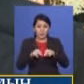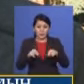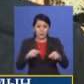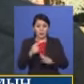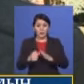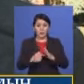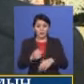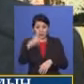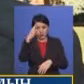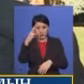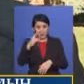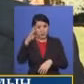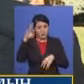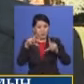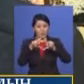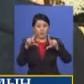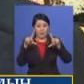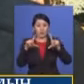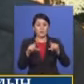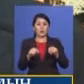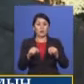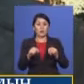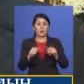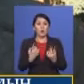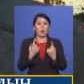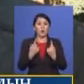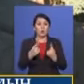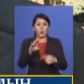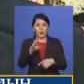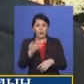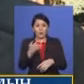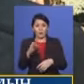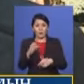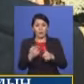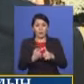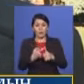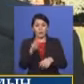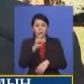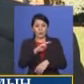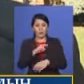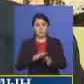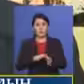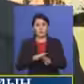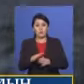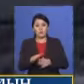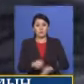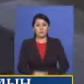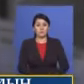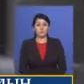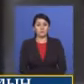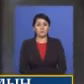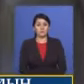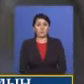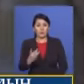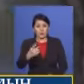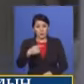қаласындағы қазақ мектеп гимназиясына ұлы Абайдың есімін беру бойынша жұмыстар жүргізілуде.